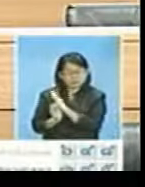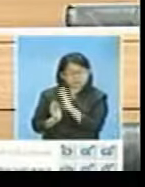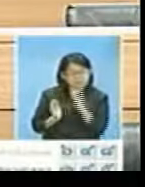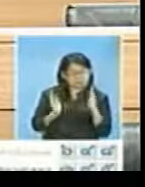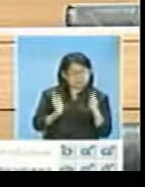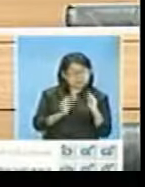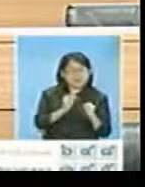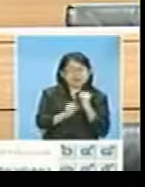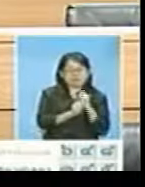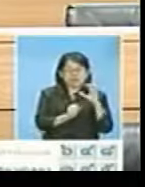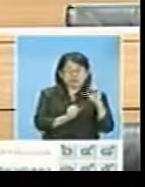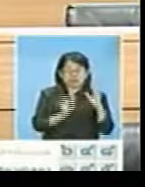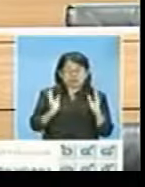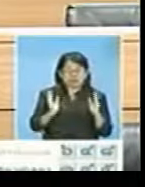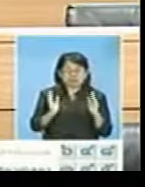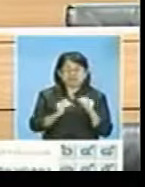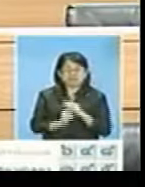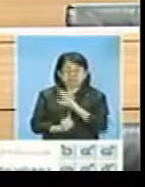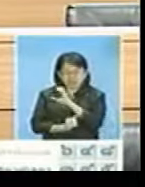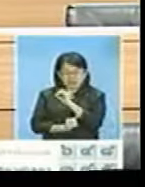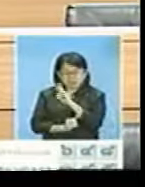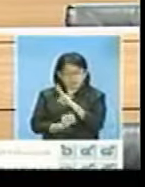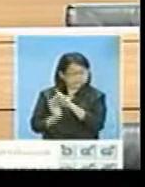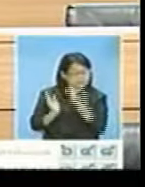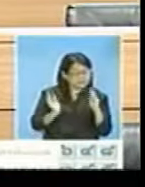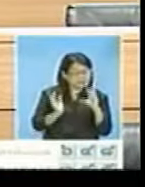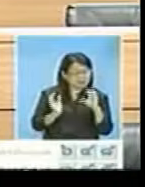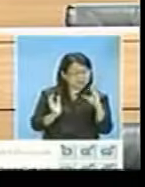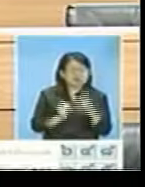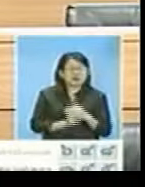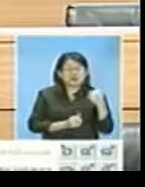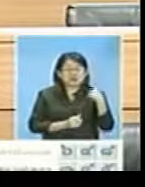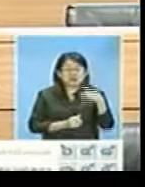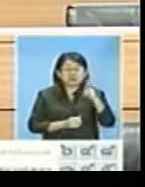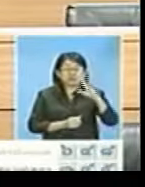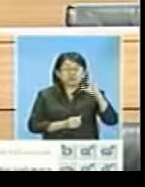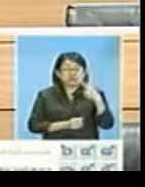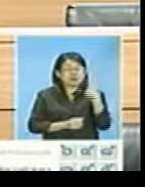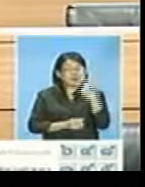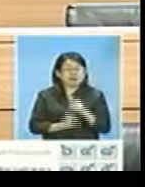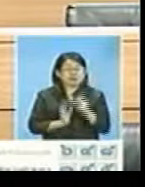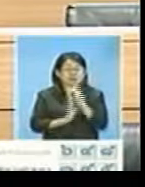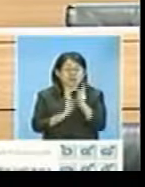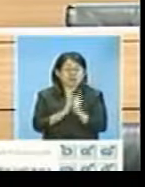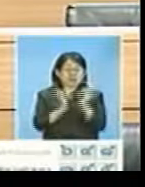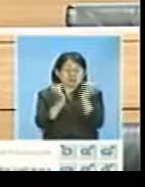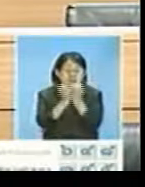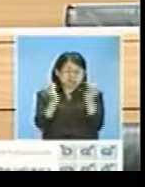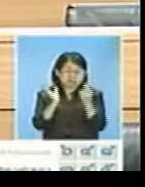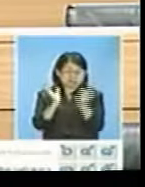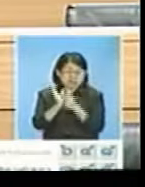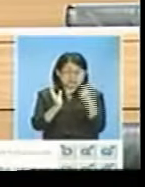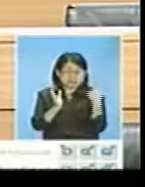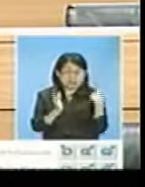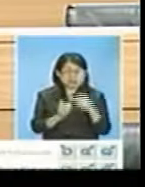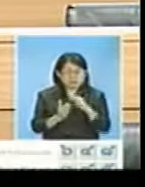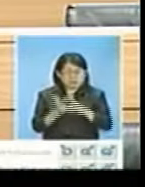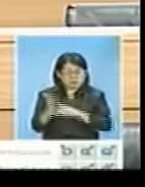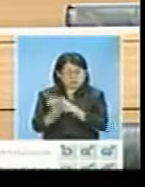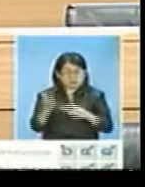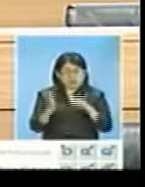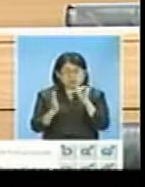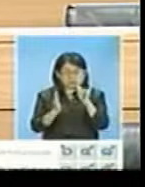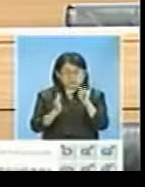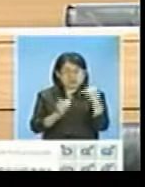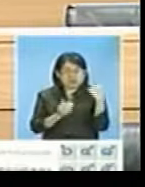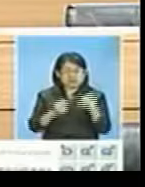ยุทธศาสตร์ของปปชท่านประธานครับปปชก็ถูกกำหนดขึ้นโดยรัฐธรรมนูญอยู่แล้วเขามียุทธศาสตร์ทั้งหมด4ยุท